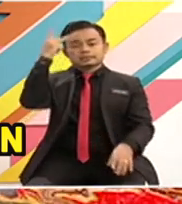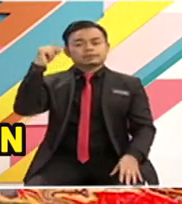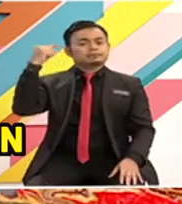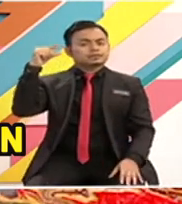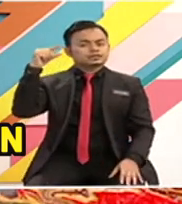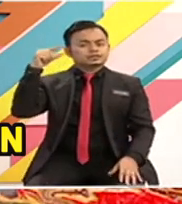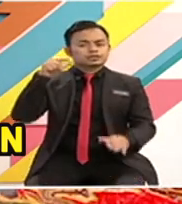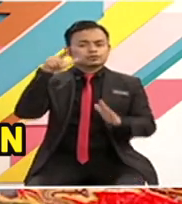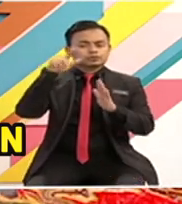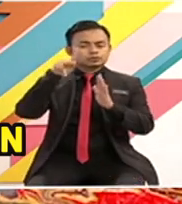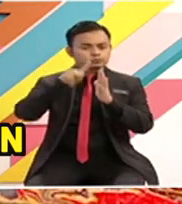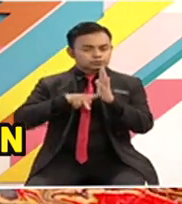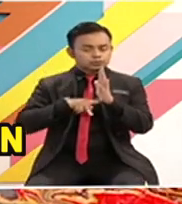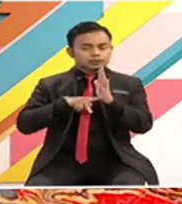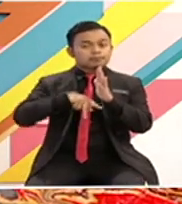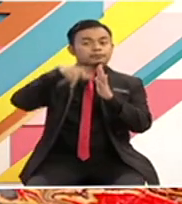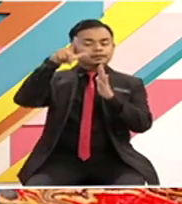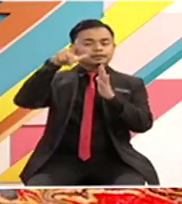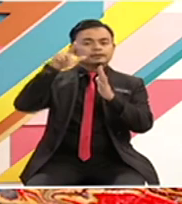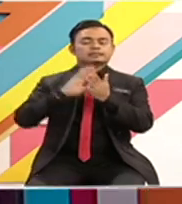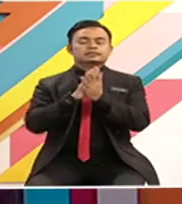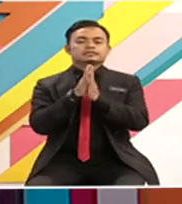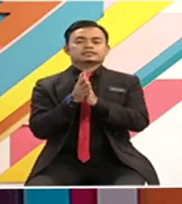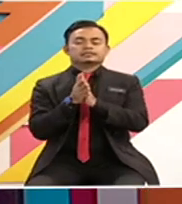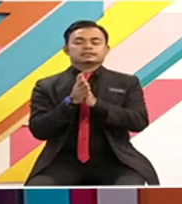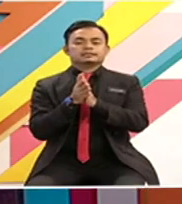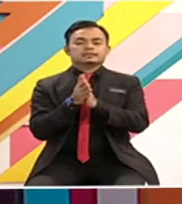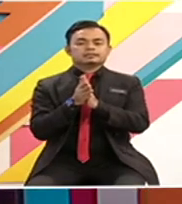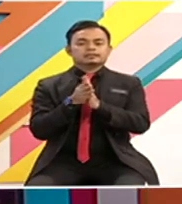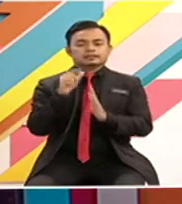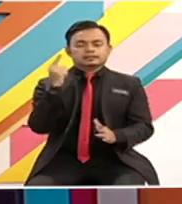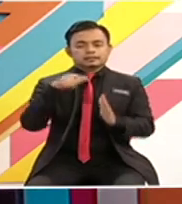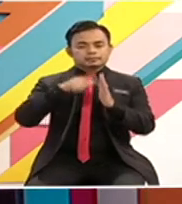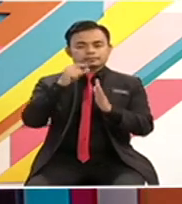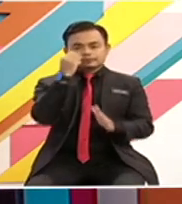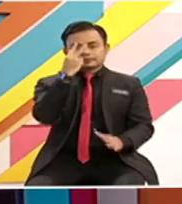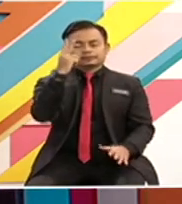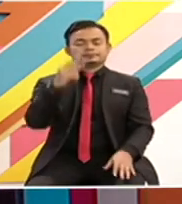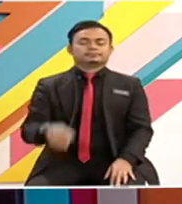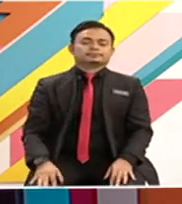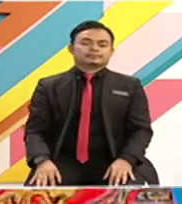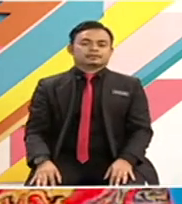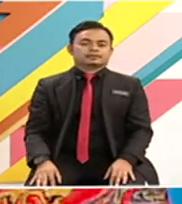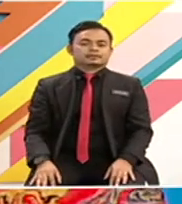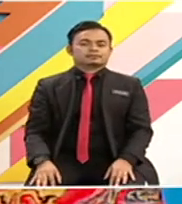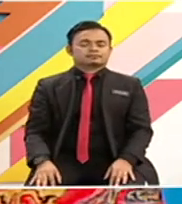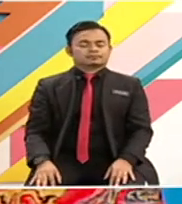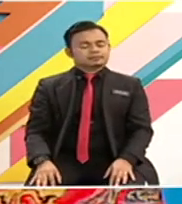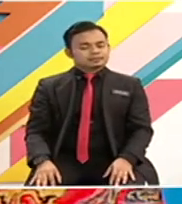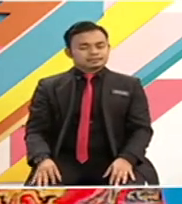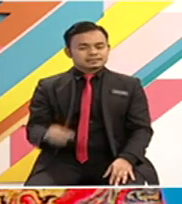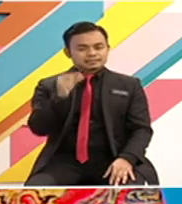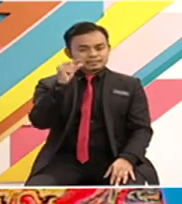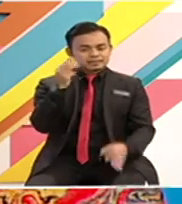menonjol pensiun apa-apa sebagai aduk sampai ke Penghujung Oke guna menguji lah kVA hamashiach abulih jago